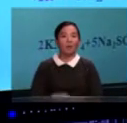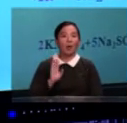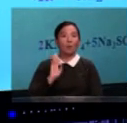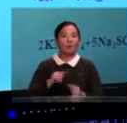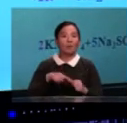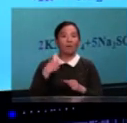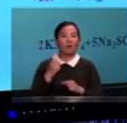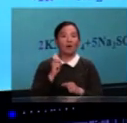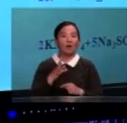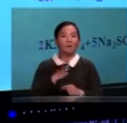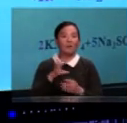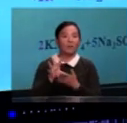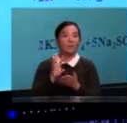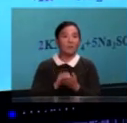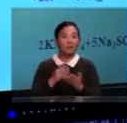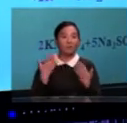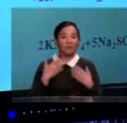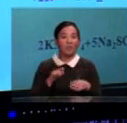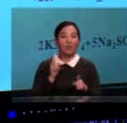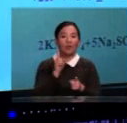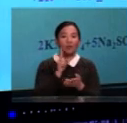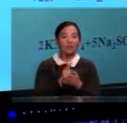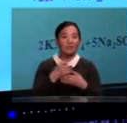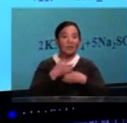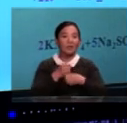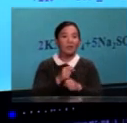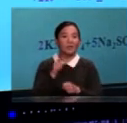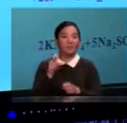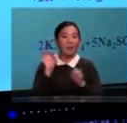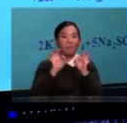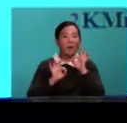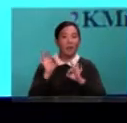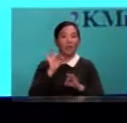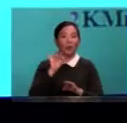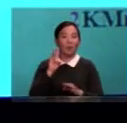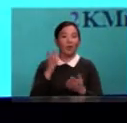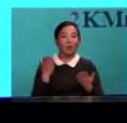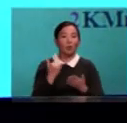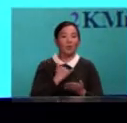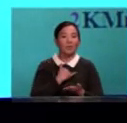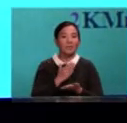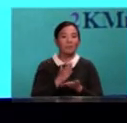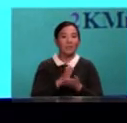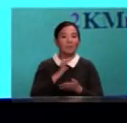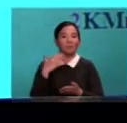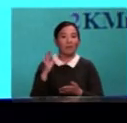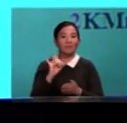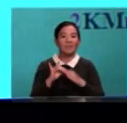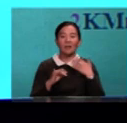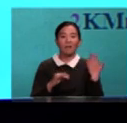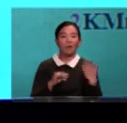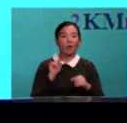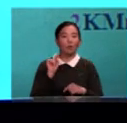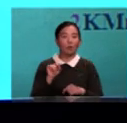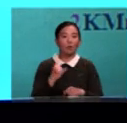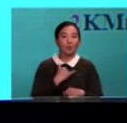того, как мы их переписали, мы должны сократить те молекулы ионы, которые у нас имеются справа и слева. То